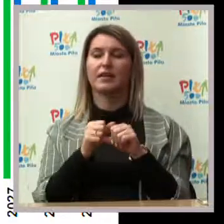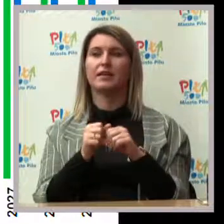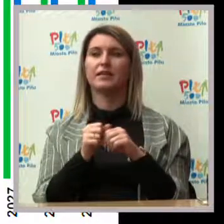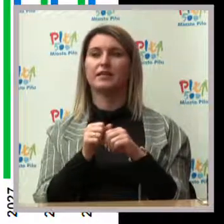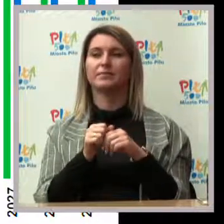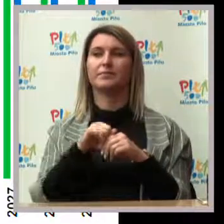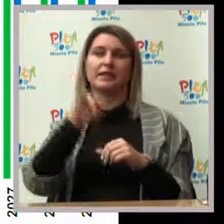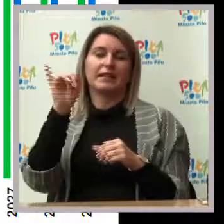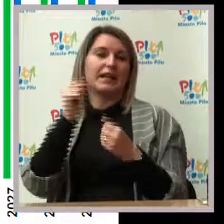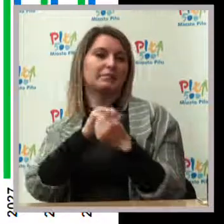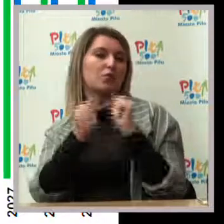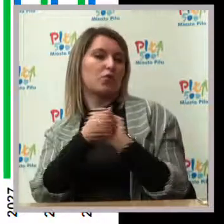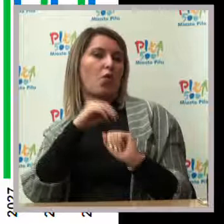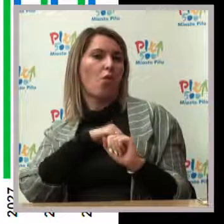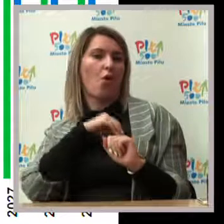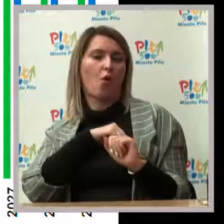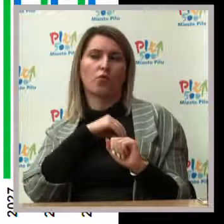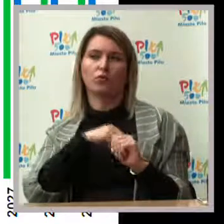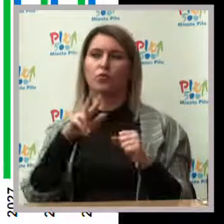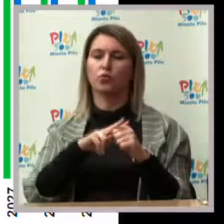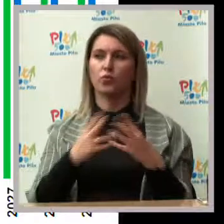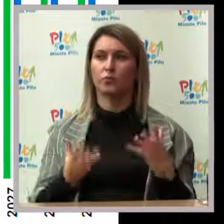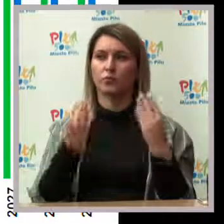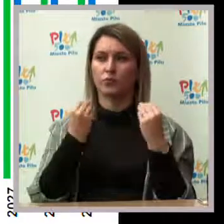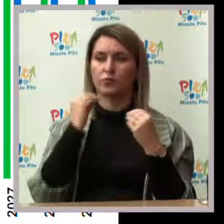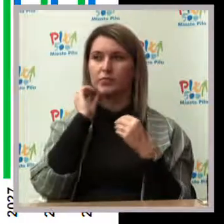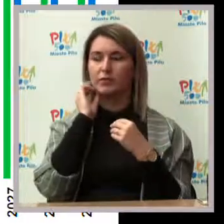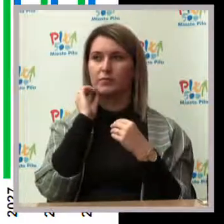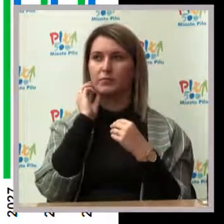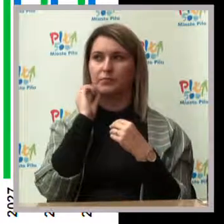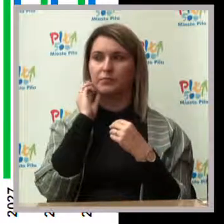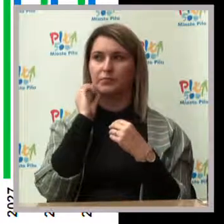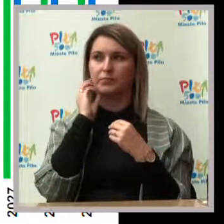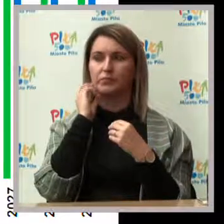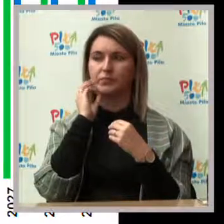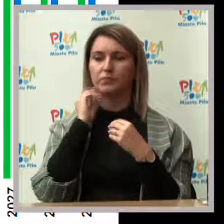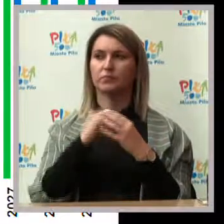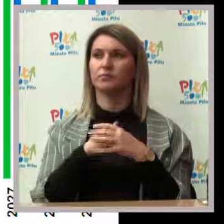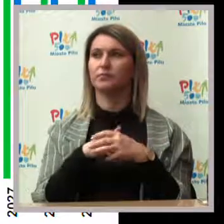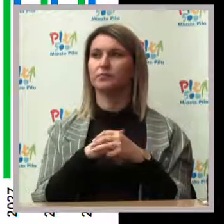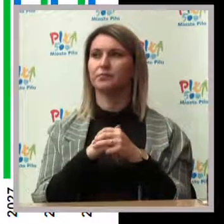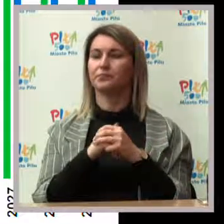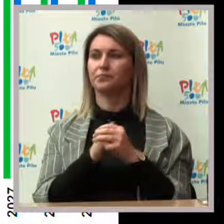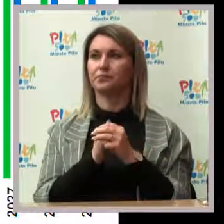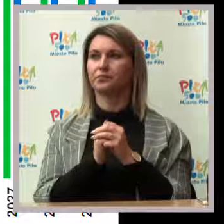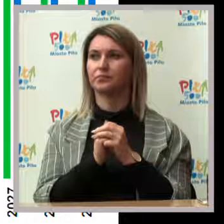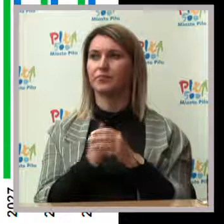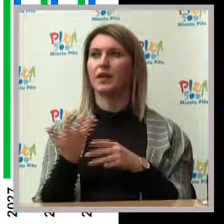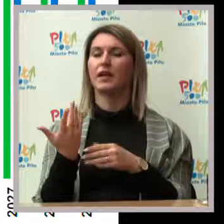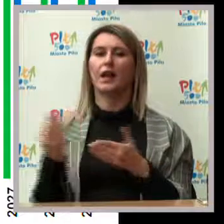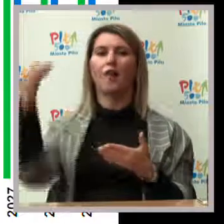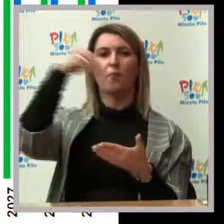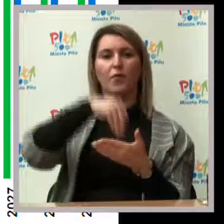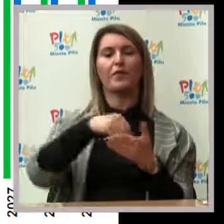trakcie ostatnich lat i tych, które przed nami. Jak duże wartości zostały wprowadzone do budżetu począwszy od